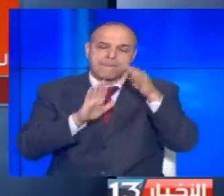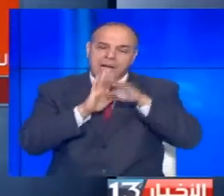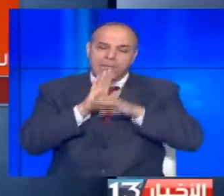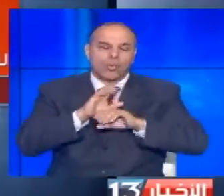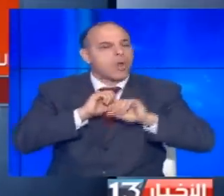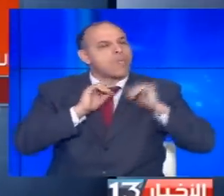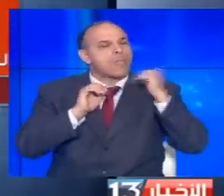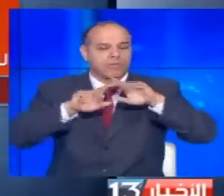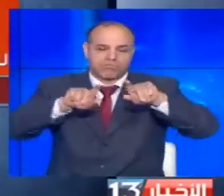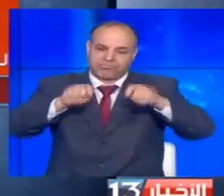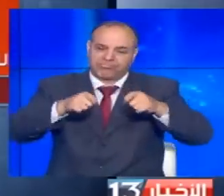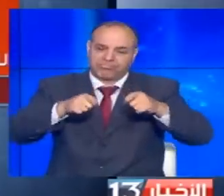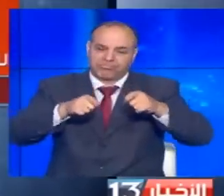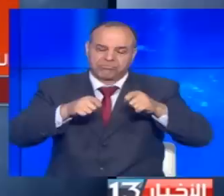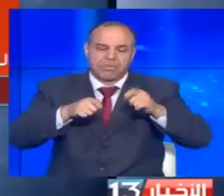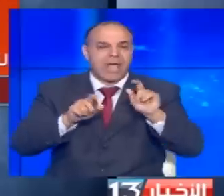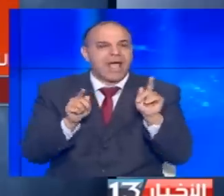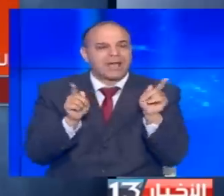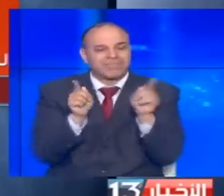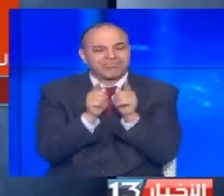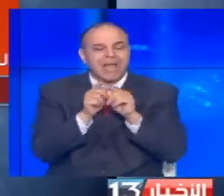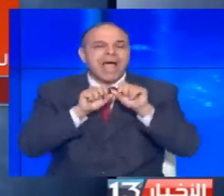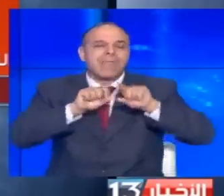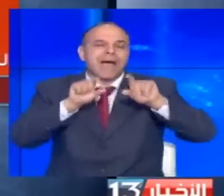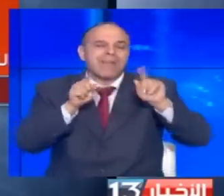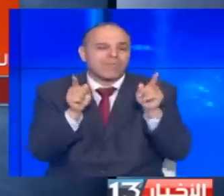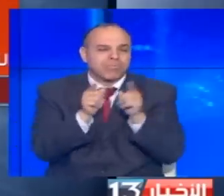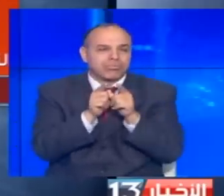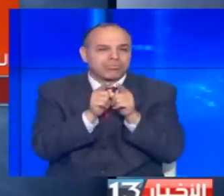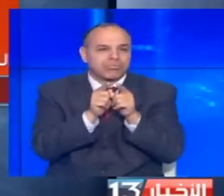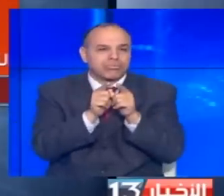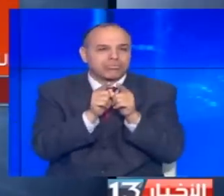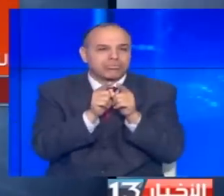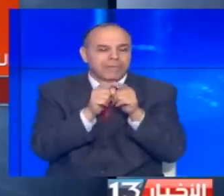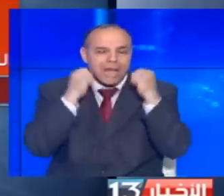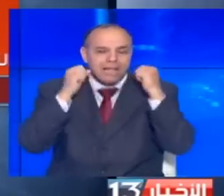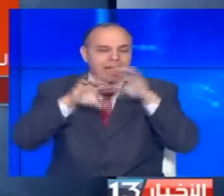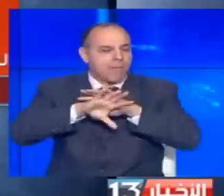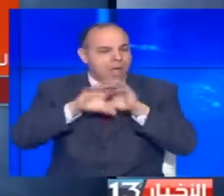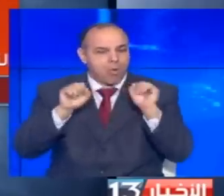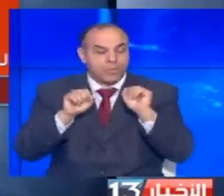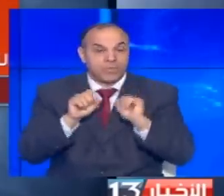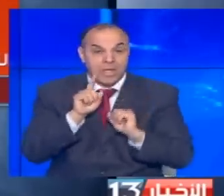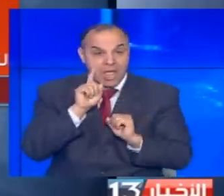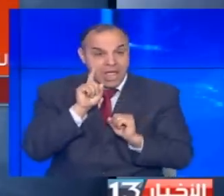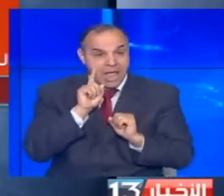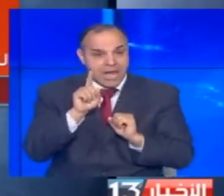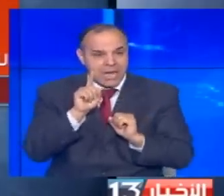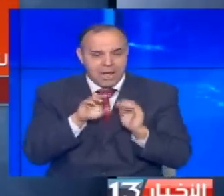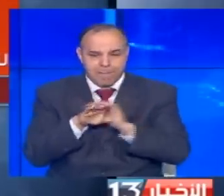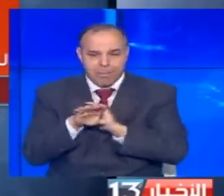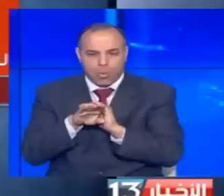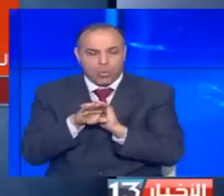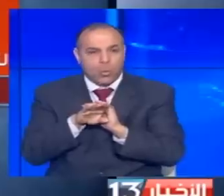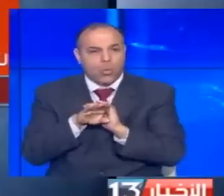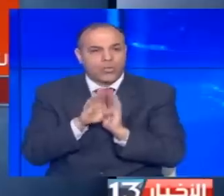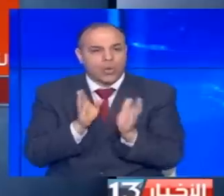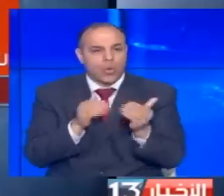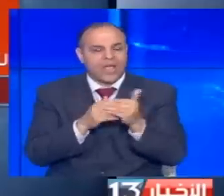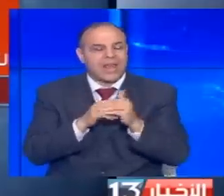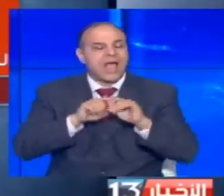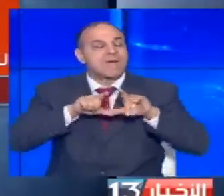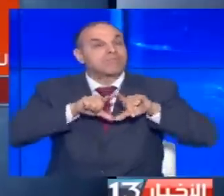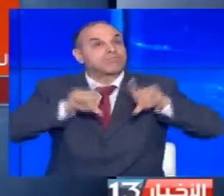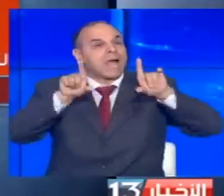المباشره والاقتصار على نشرات الاخبار التي تقوم بتغطيه الاضراب العام اما فيما يتعلق ب وكاله تونس افريقيا